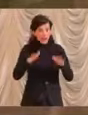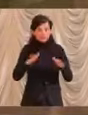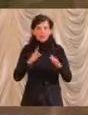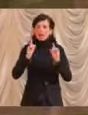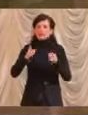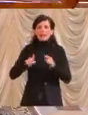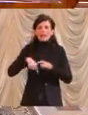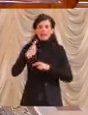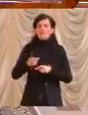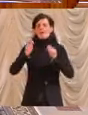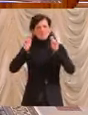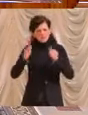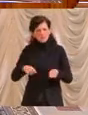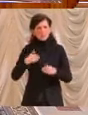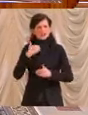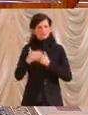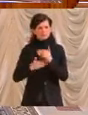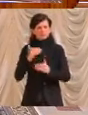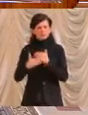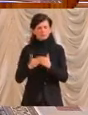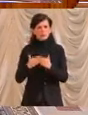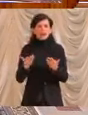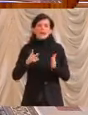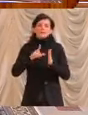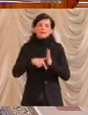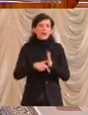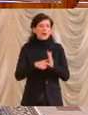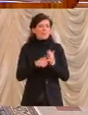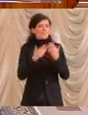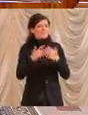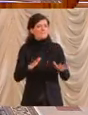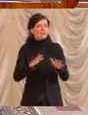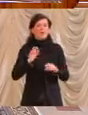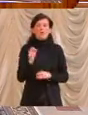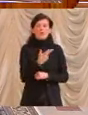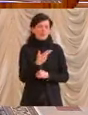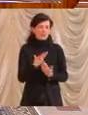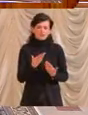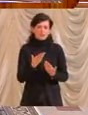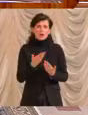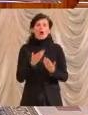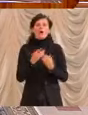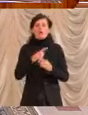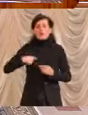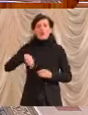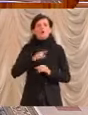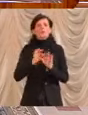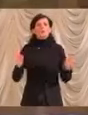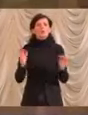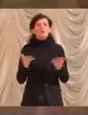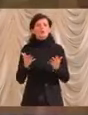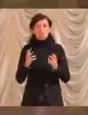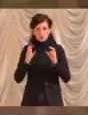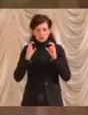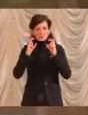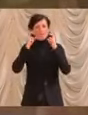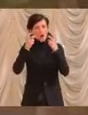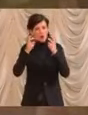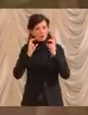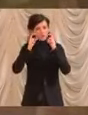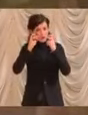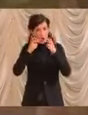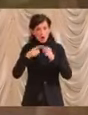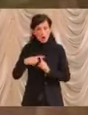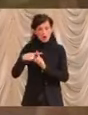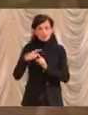una temporanea, ha un costo immediato, ma poi è necessario uno sforzo comune senza precedenti per